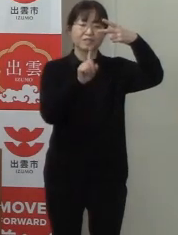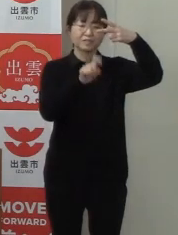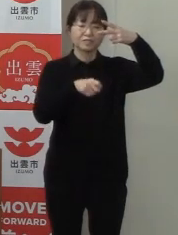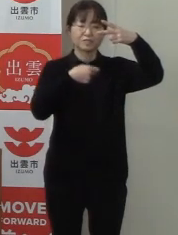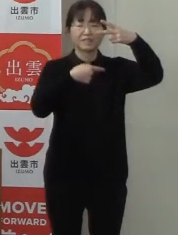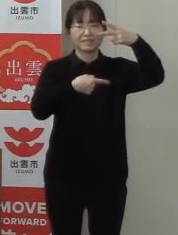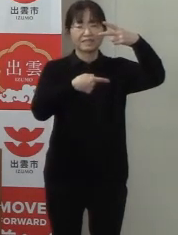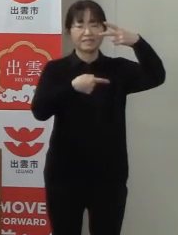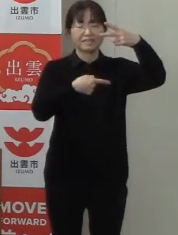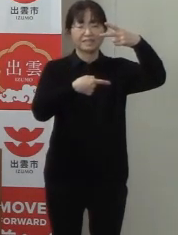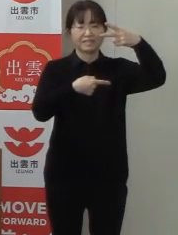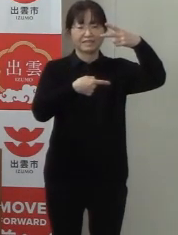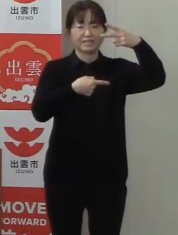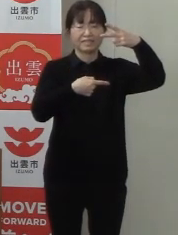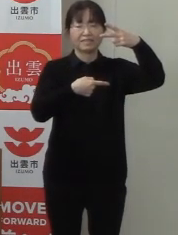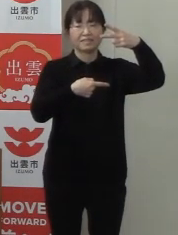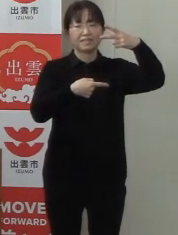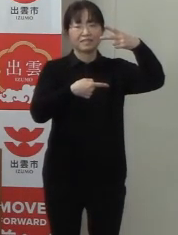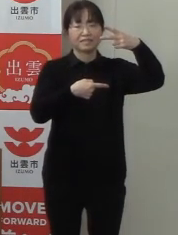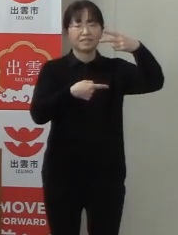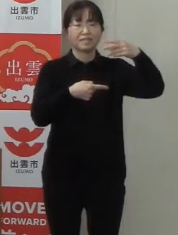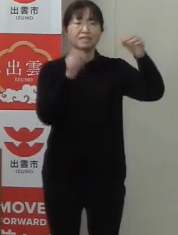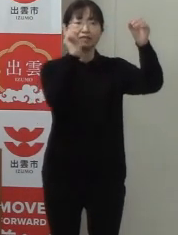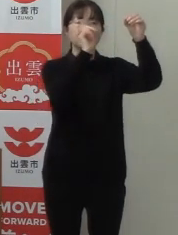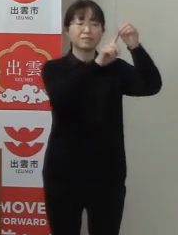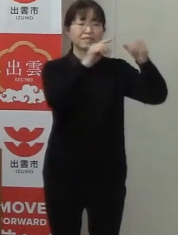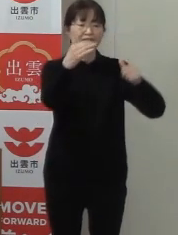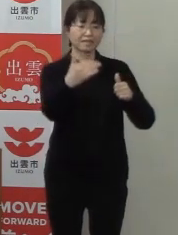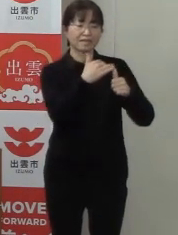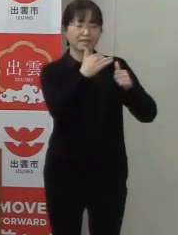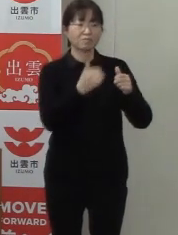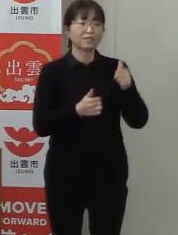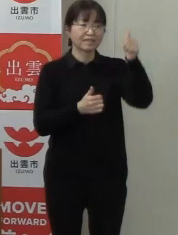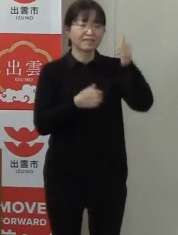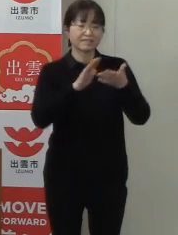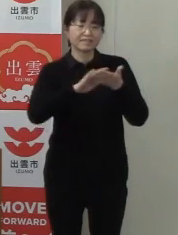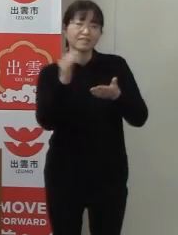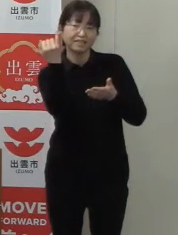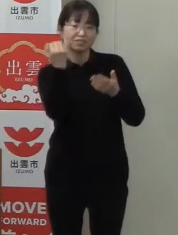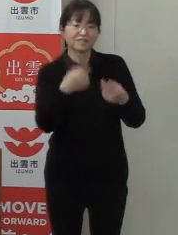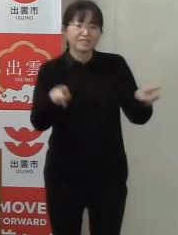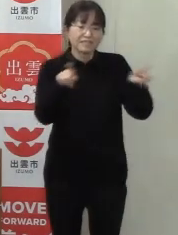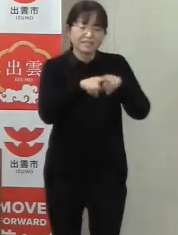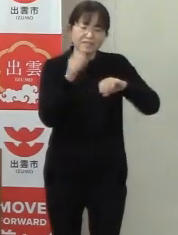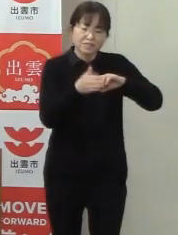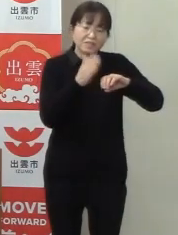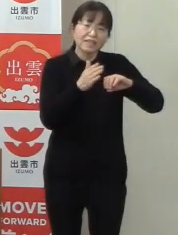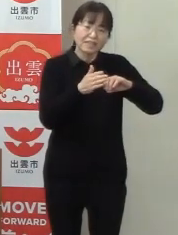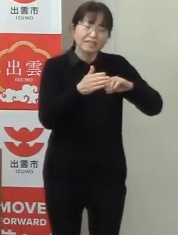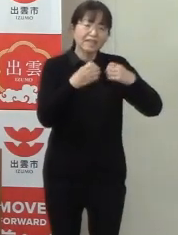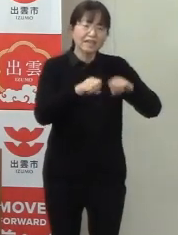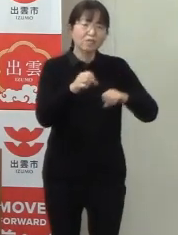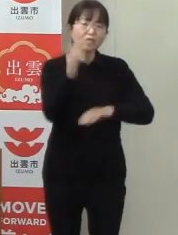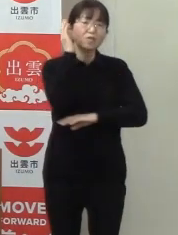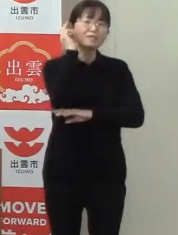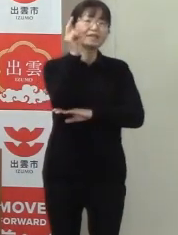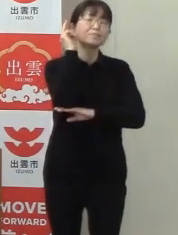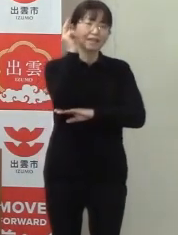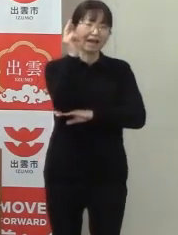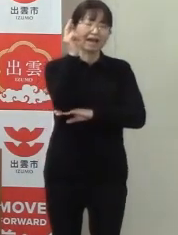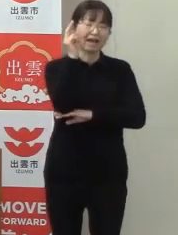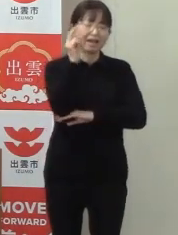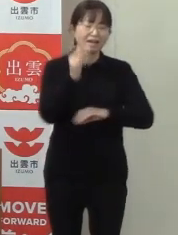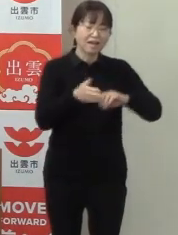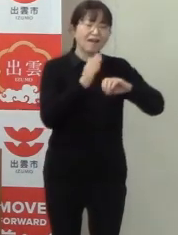月11日のですね、これですね、目指せモテ男子素敵女子一緒に家事やろうセミナーお料理編のバレン